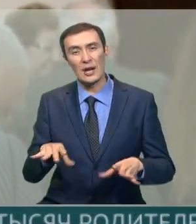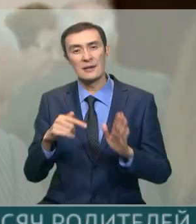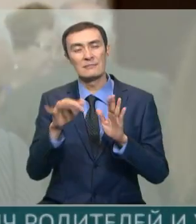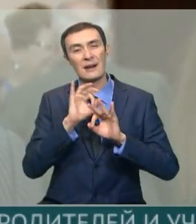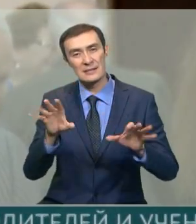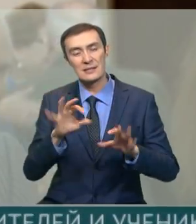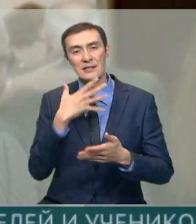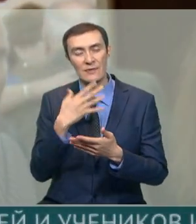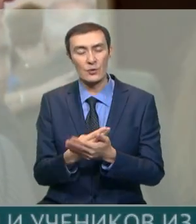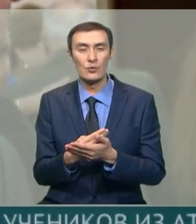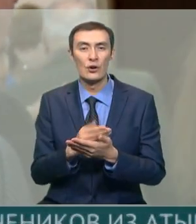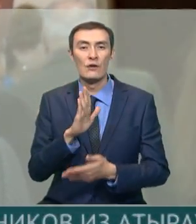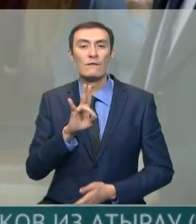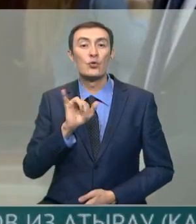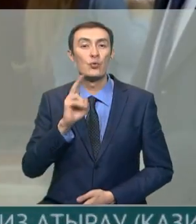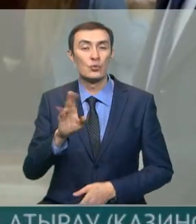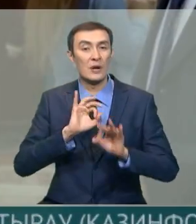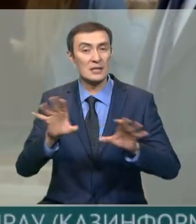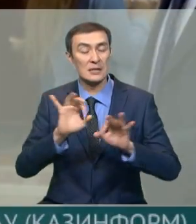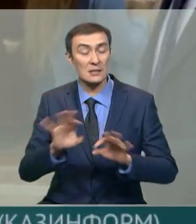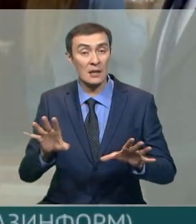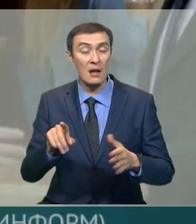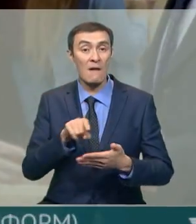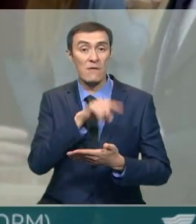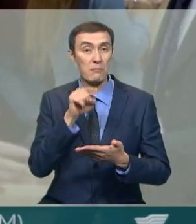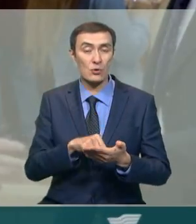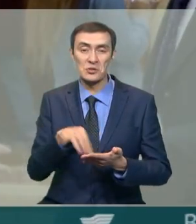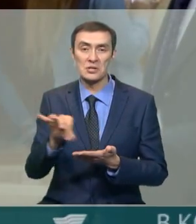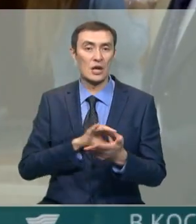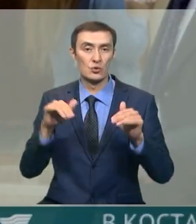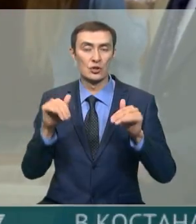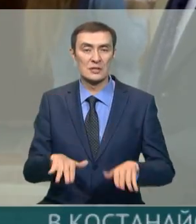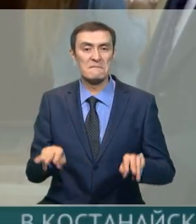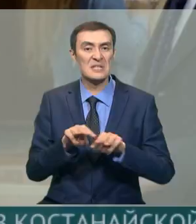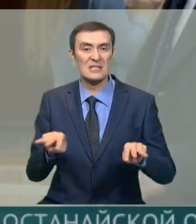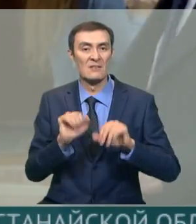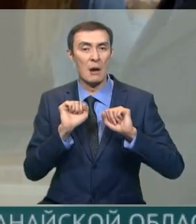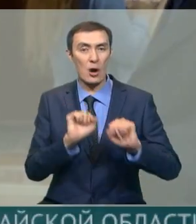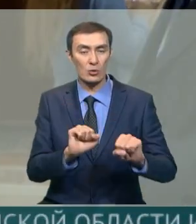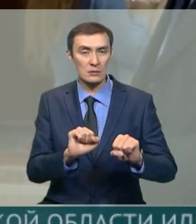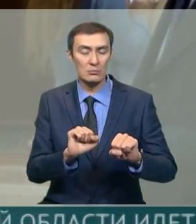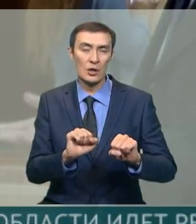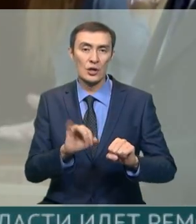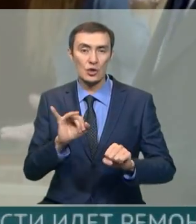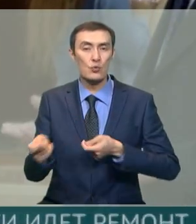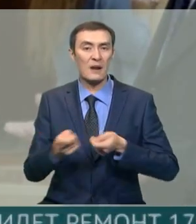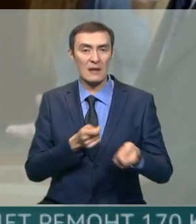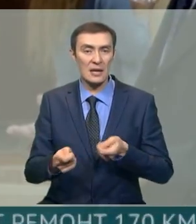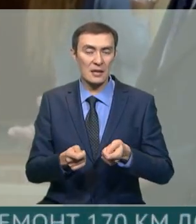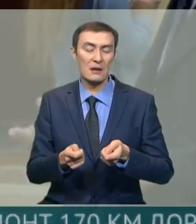поделился об этом с внуком. Вопрос решился в Министерстве обороны и